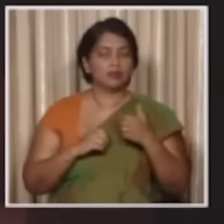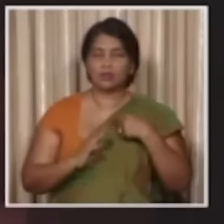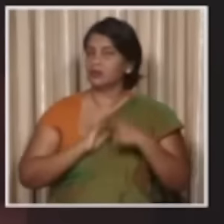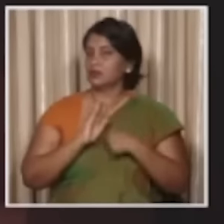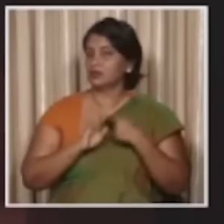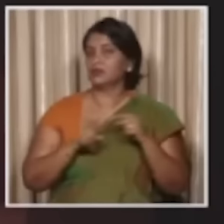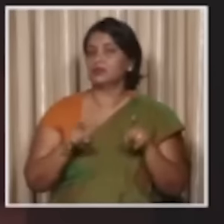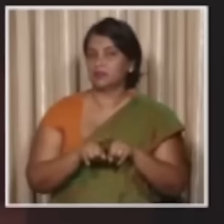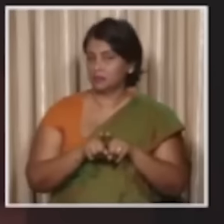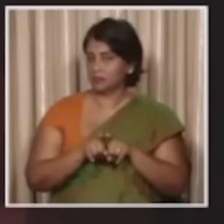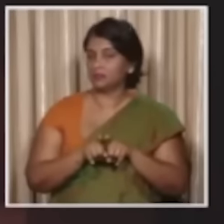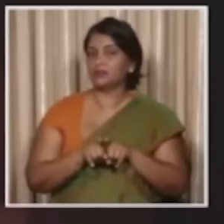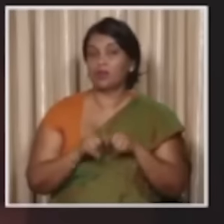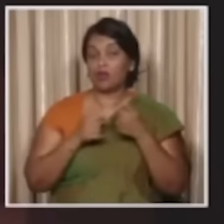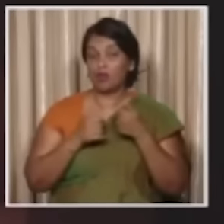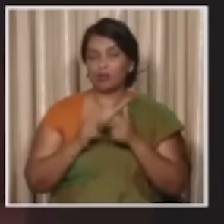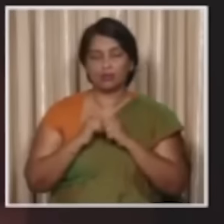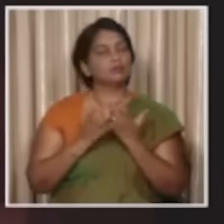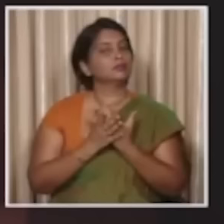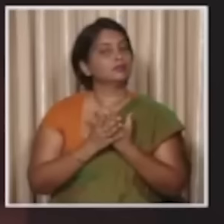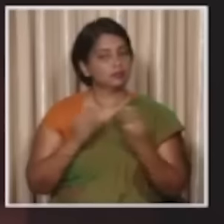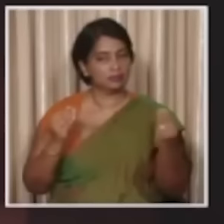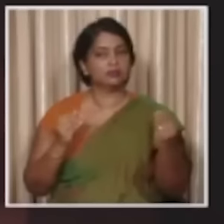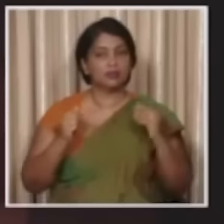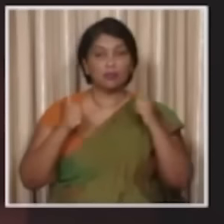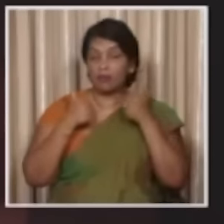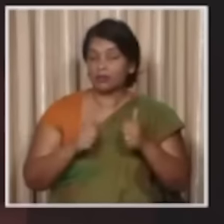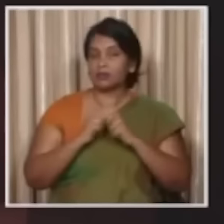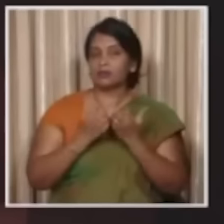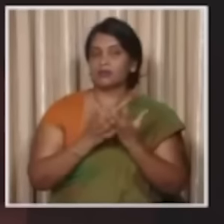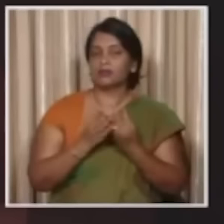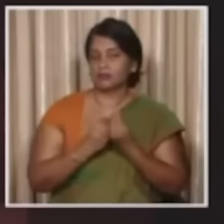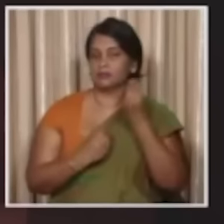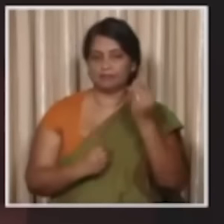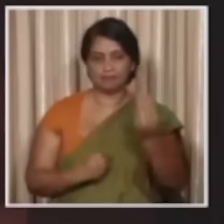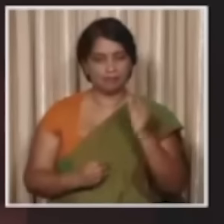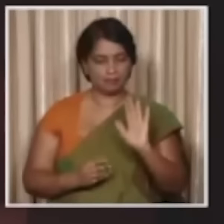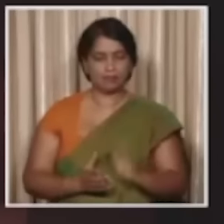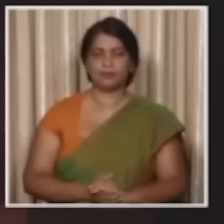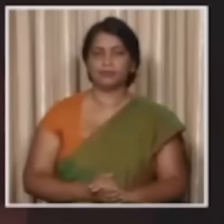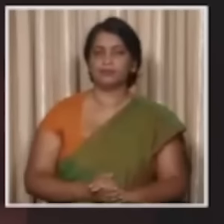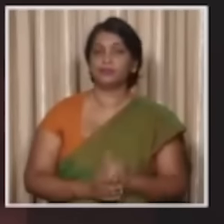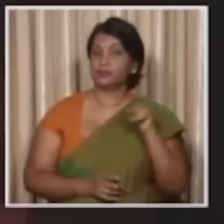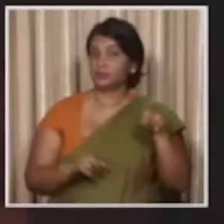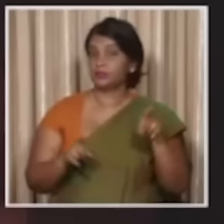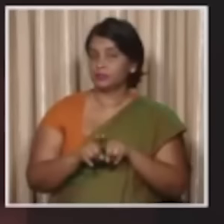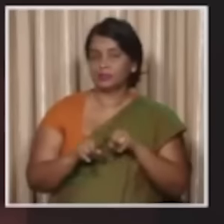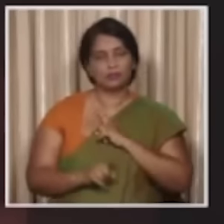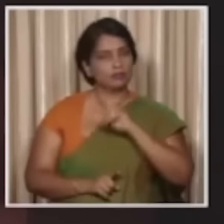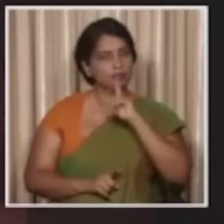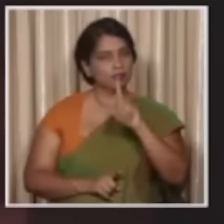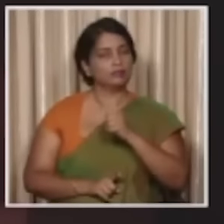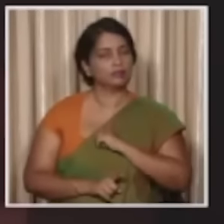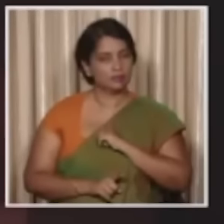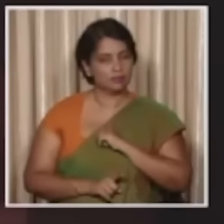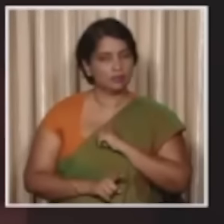රටක් හැටියට හොඳ විසඳුමක් ප්‍රශස්ත විසඳුමක් ලබා දිය යුතුයි. ඒ වගේම මම කියන්න කැමති